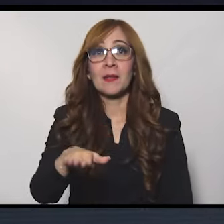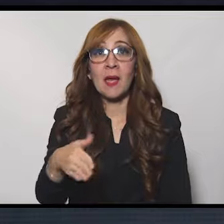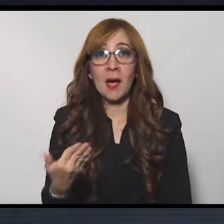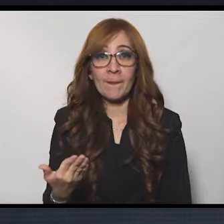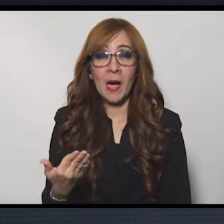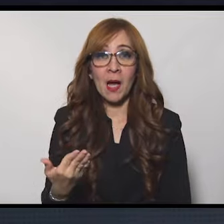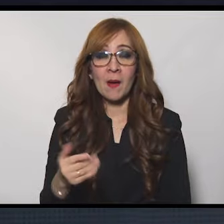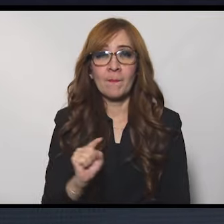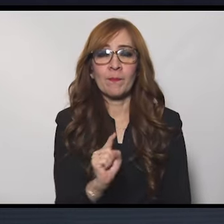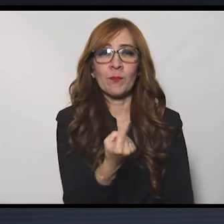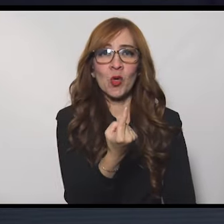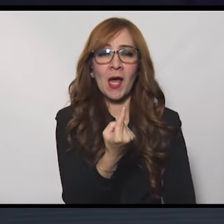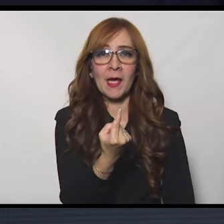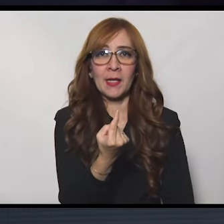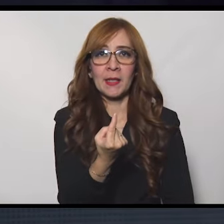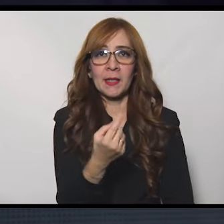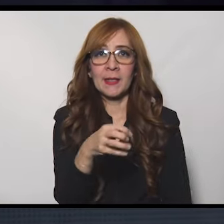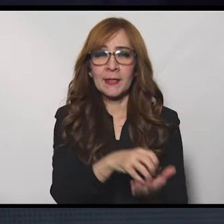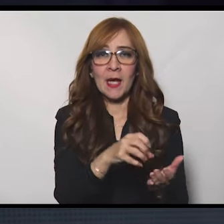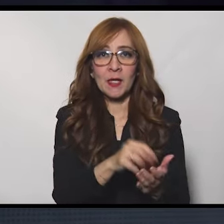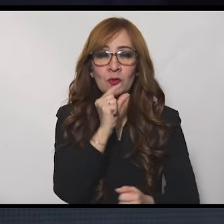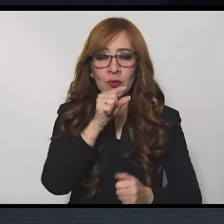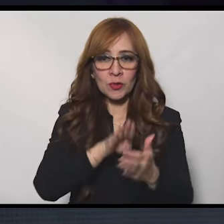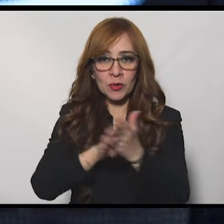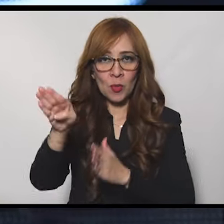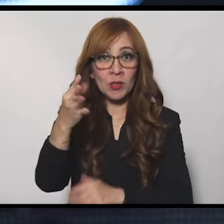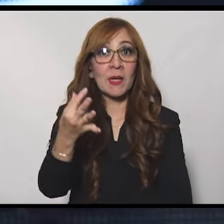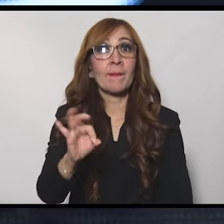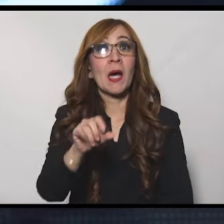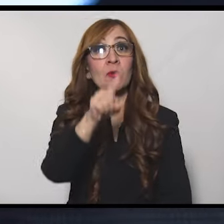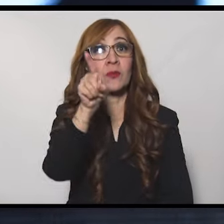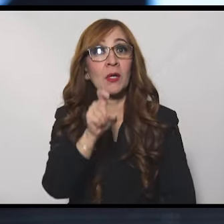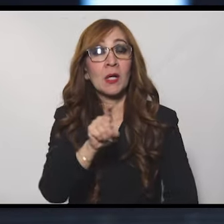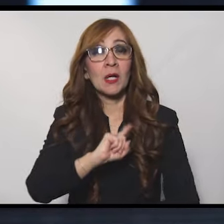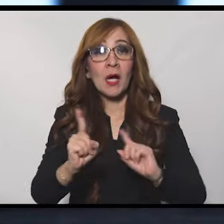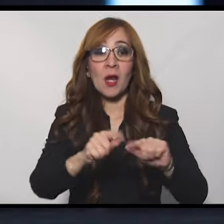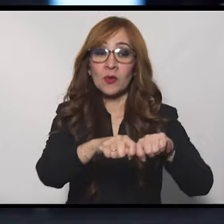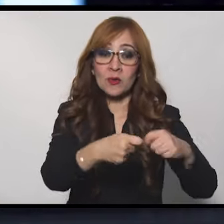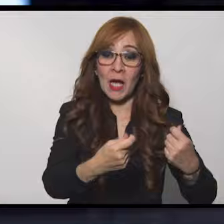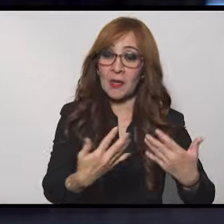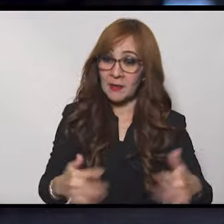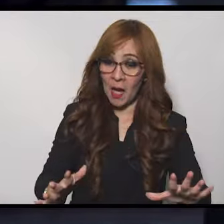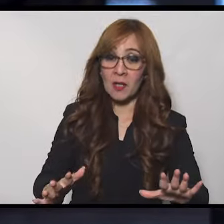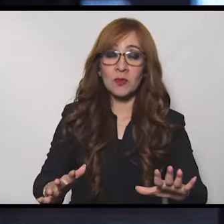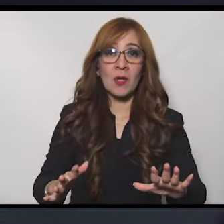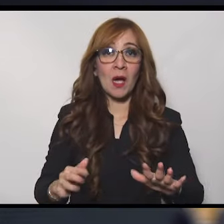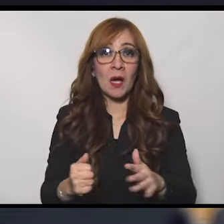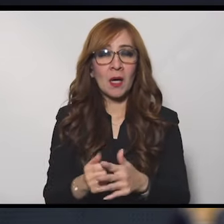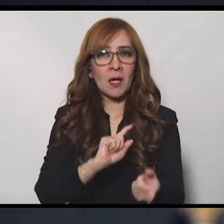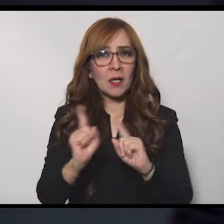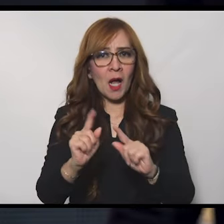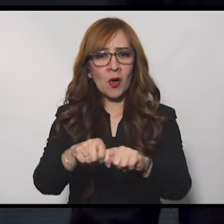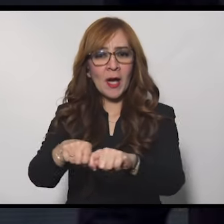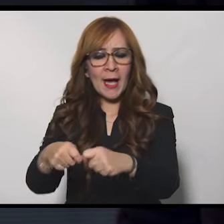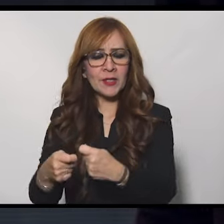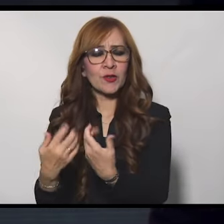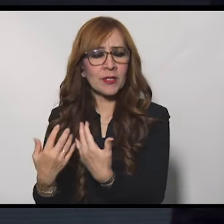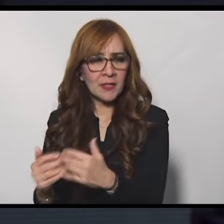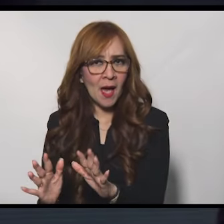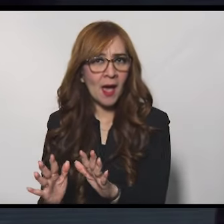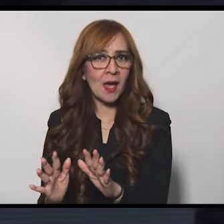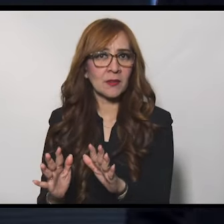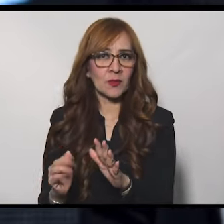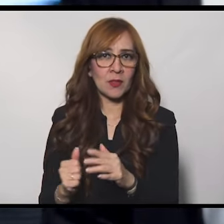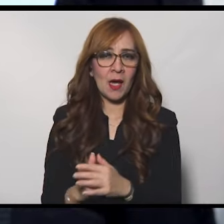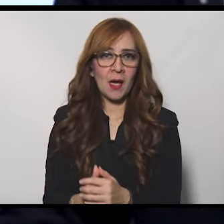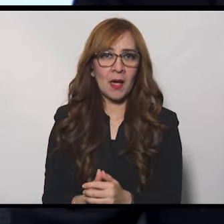by a starting point of a breakthrough? Kalau rusak, ya udah rusak. Kalau hancur, ya udah